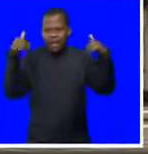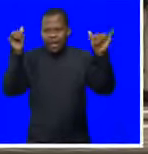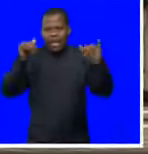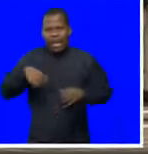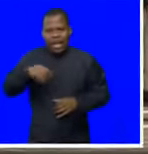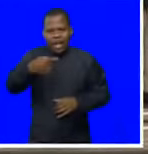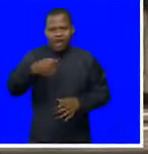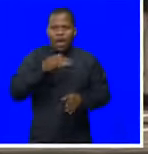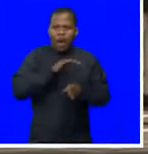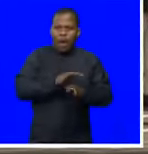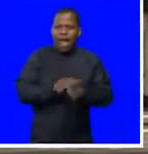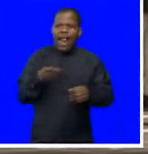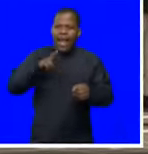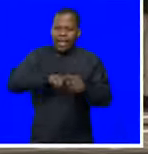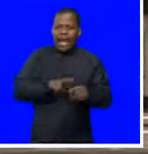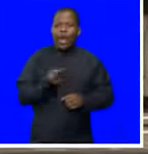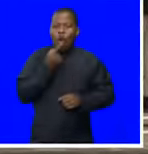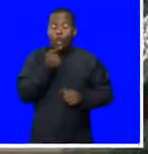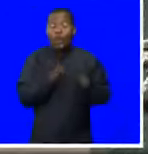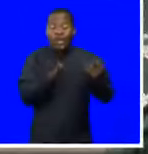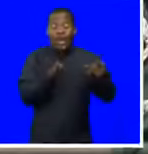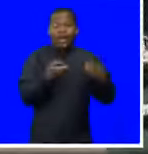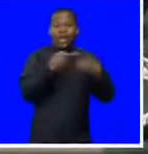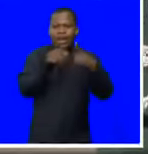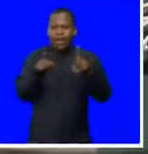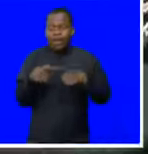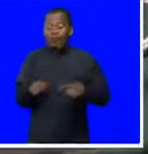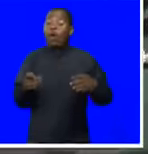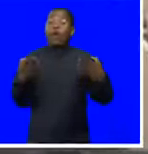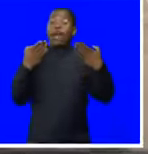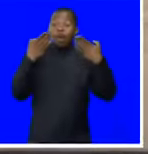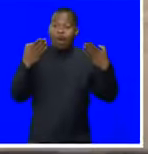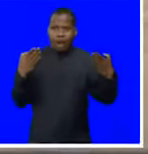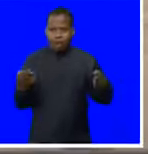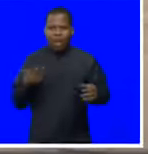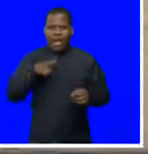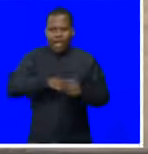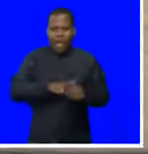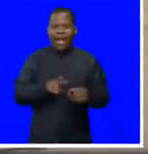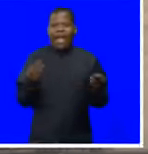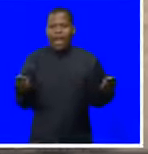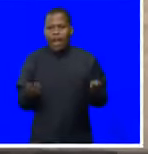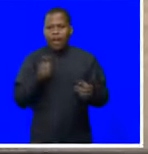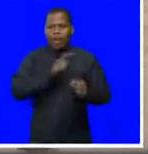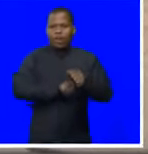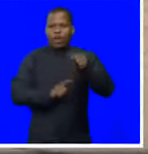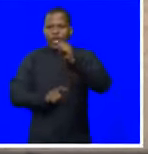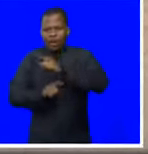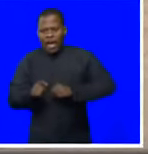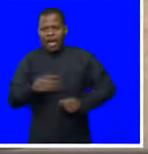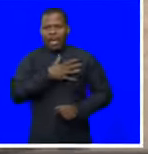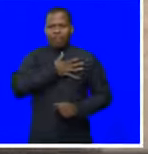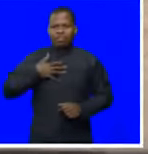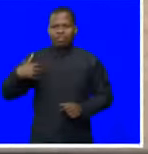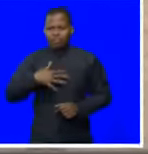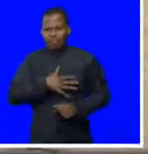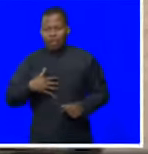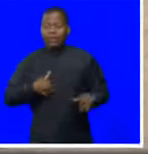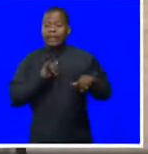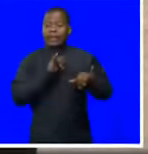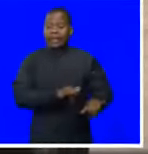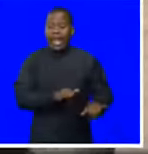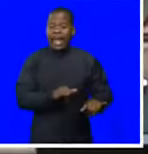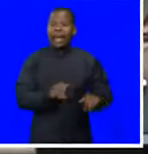ngephansi kwalo mnyango. Usinetivakashi tengwenyama nathi udlala inzima lenkulu ekuhlobiseni inzawo lapho bekathi kubanjelwe khona